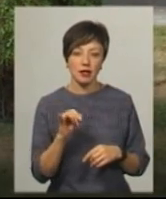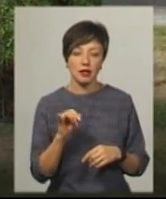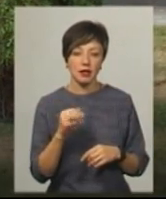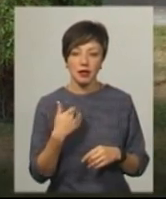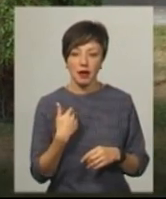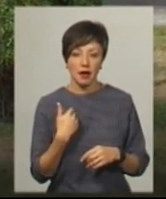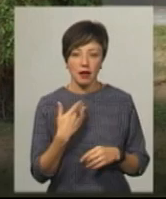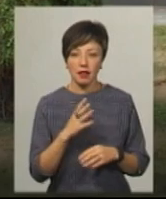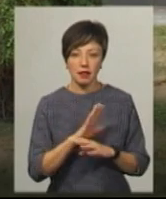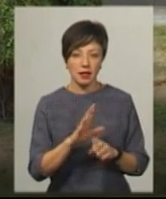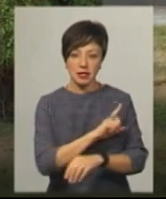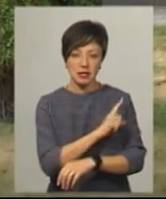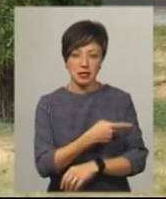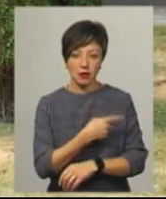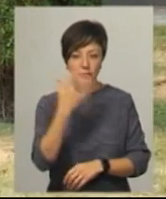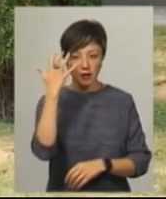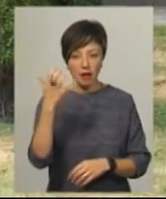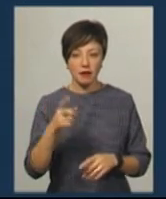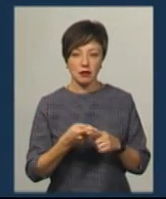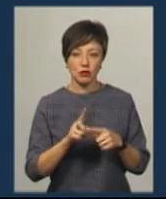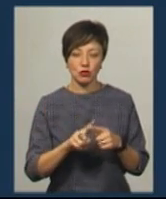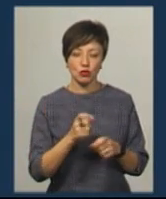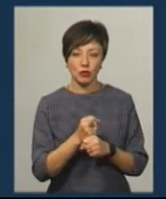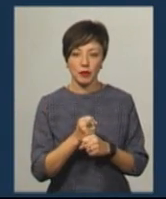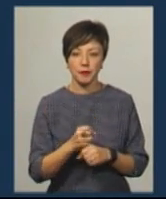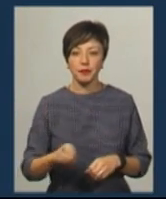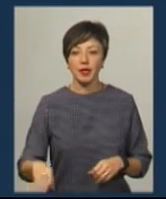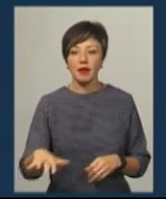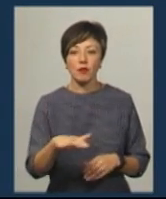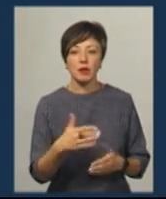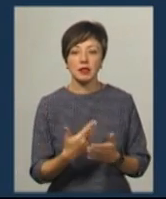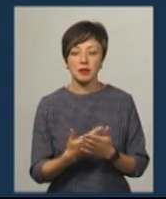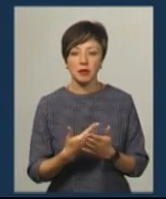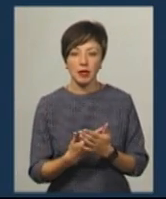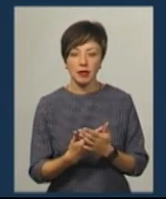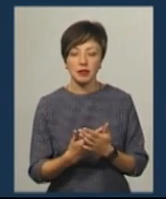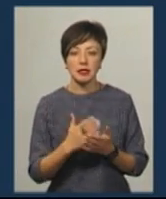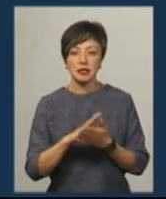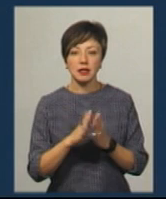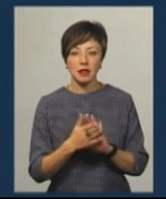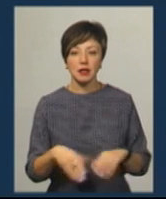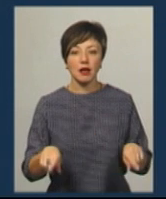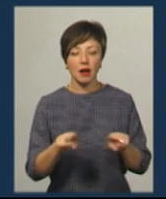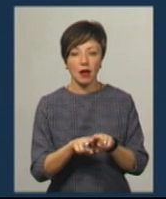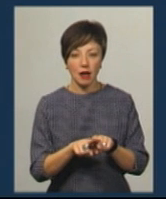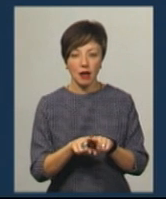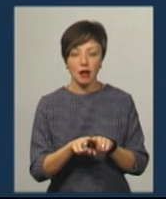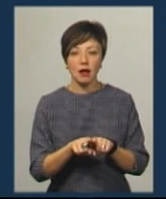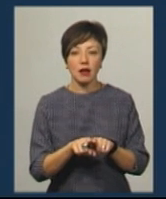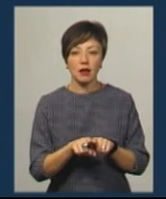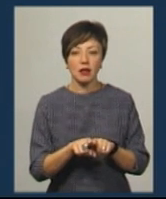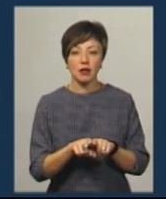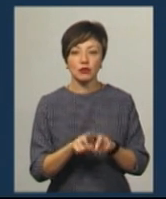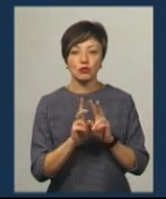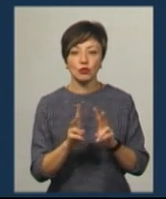я не сильно в захваті від цього, що зробили. Європейські, наприклад, зараз тенденції більше вболівають за